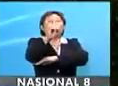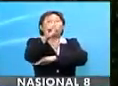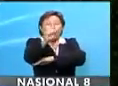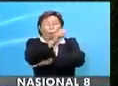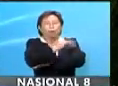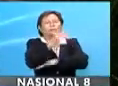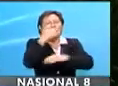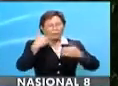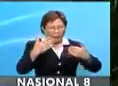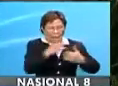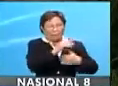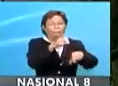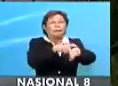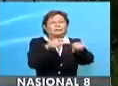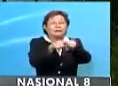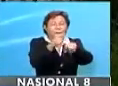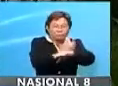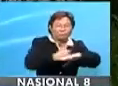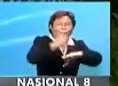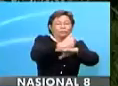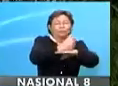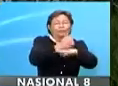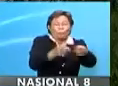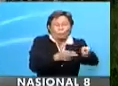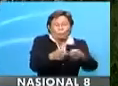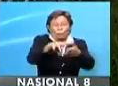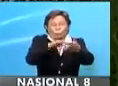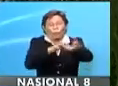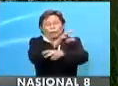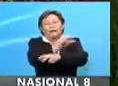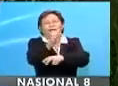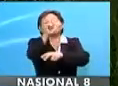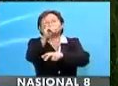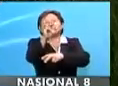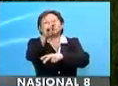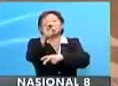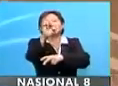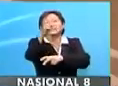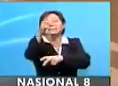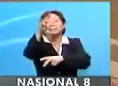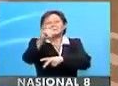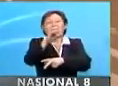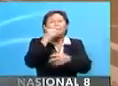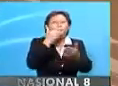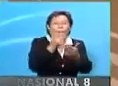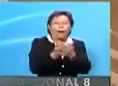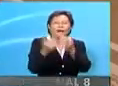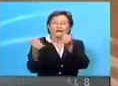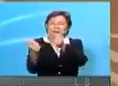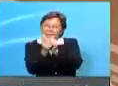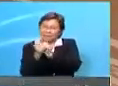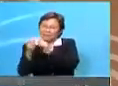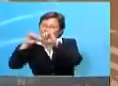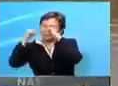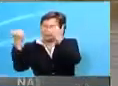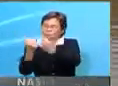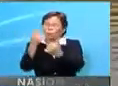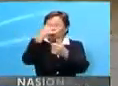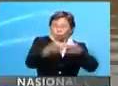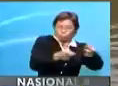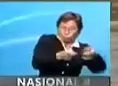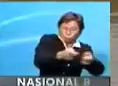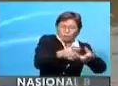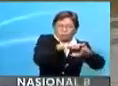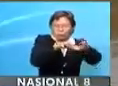sama mewujudkan struktur pengurusan bencana serta Sinergi yang baik antara agensi-agensi yang terlibat dalam pengurusan bencana